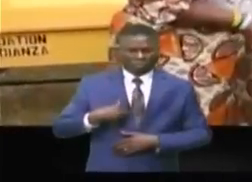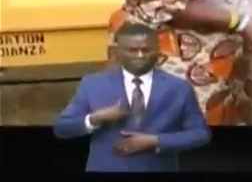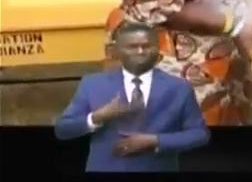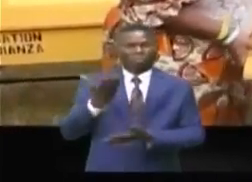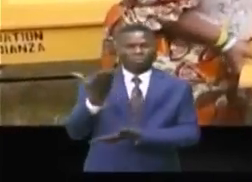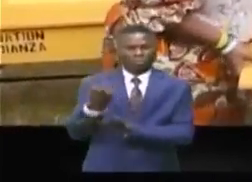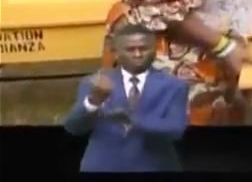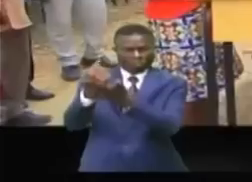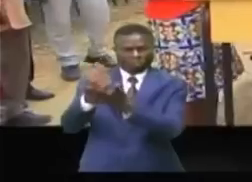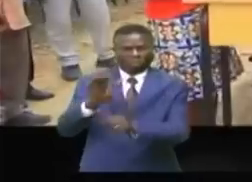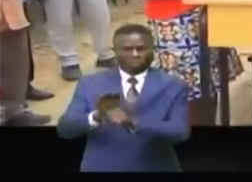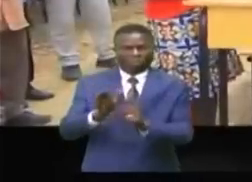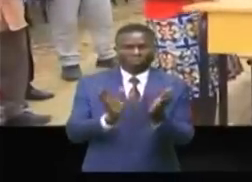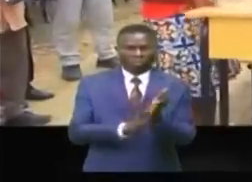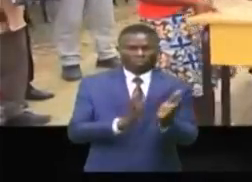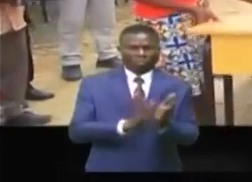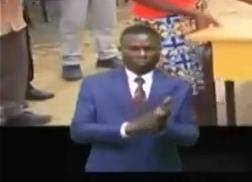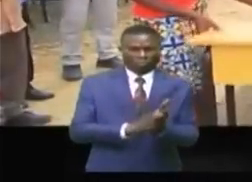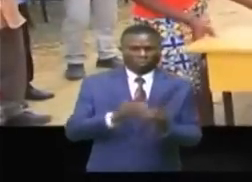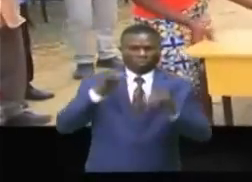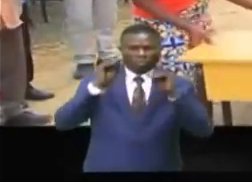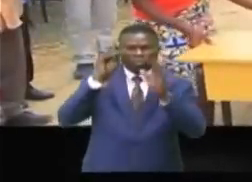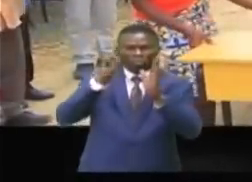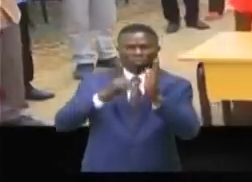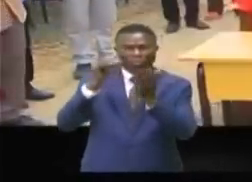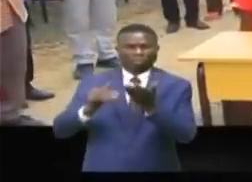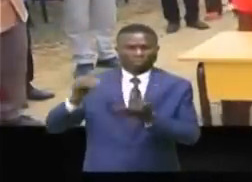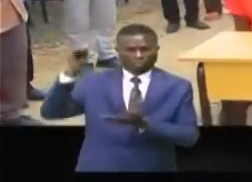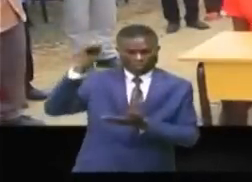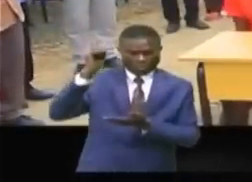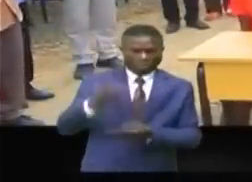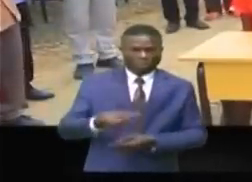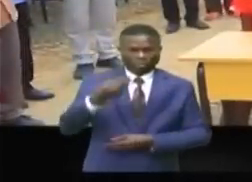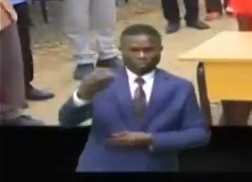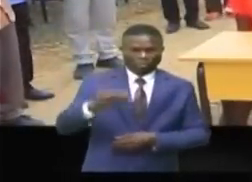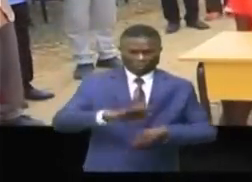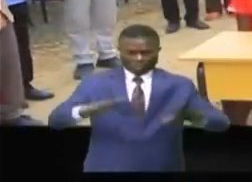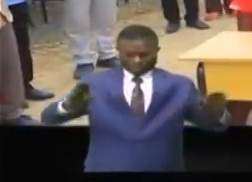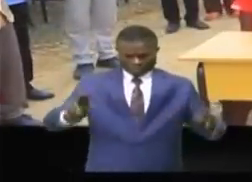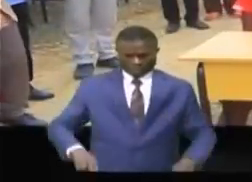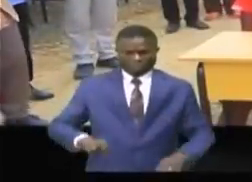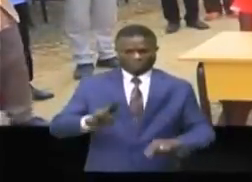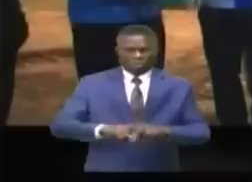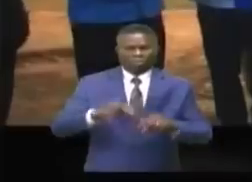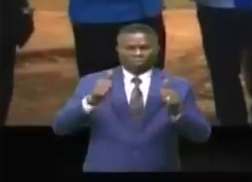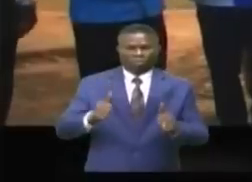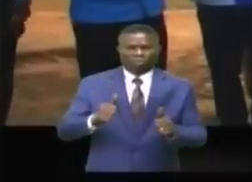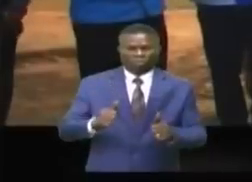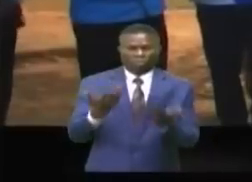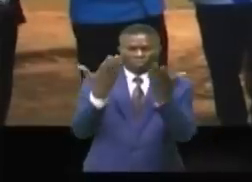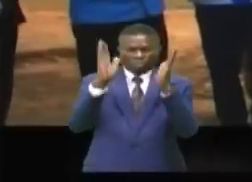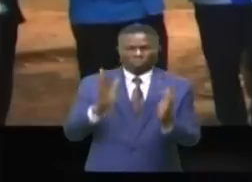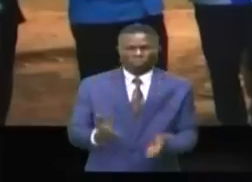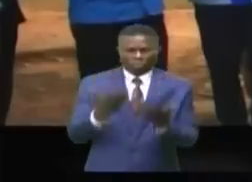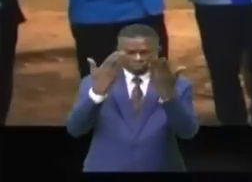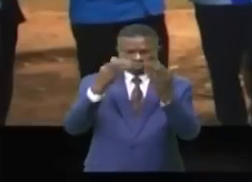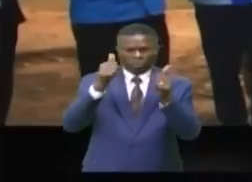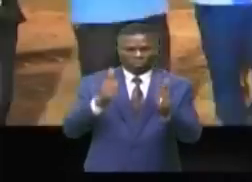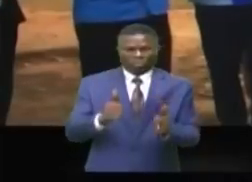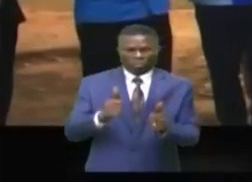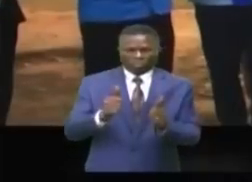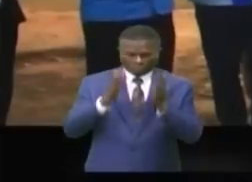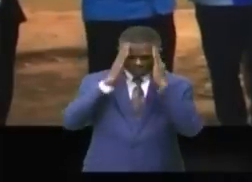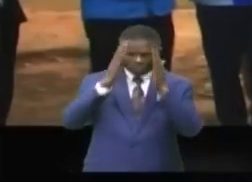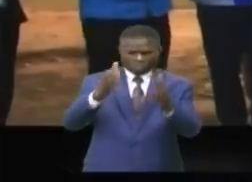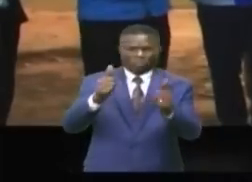de certaines institutions d'enseignement supérieur en les dotant de pupitres convenables pour permettre aux étudiants de suivre les cours dans